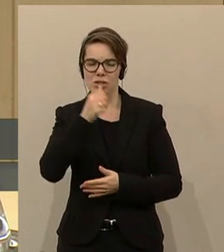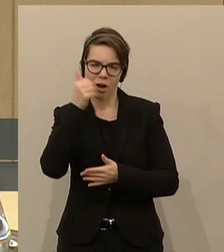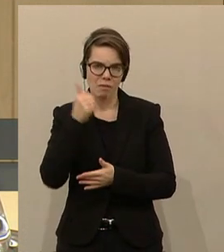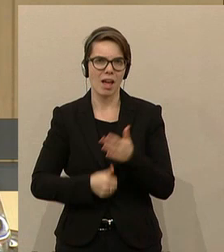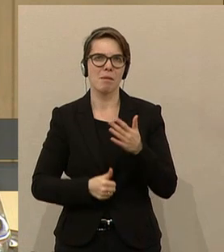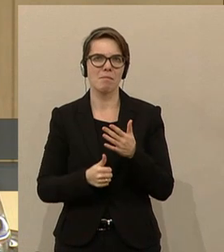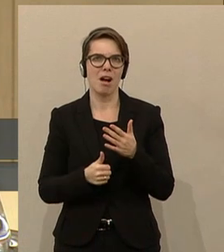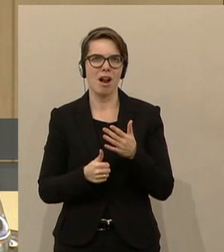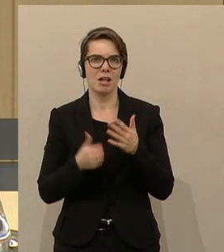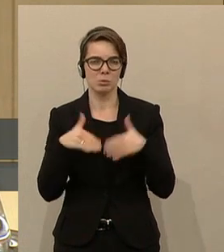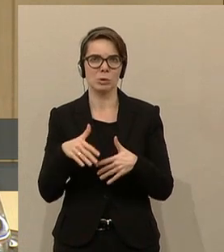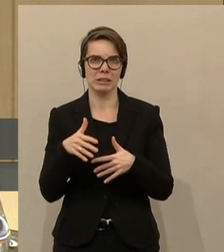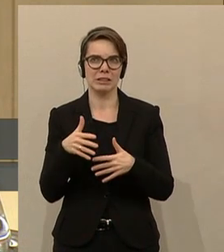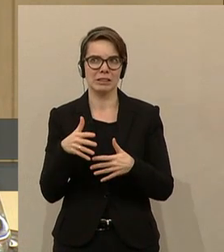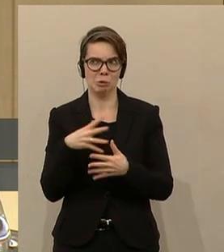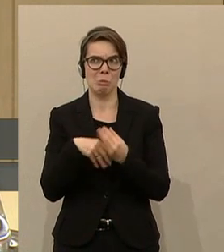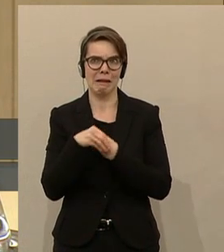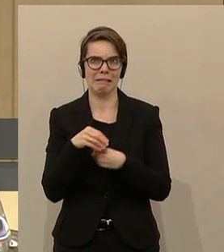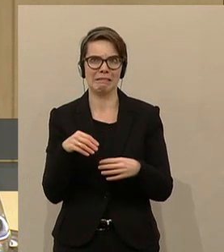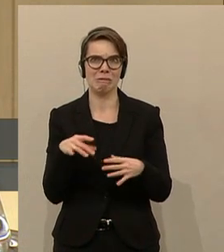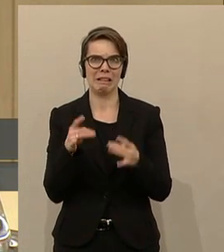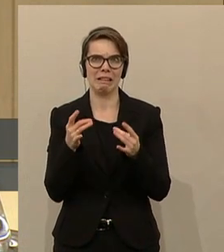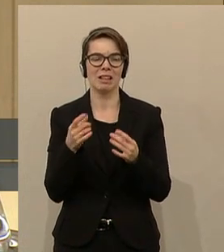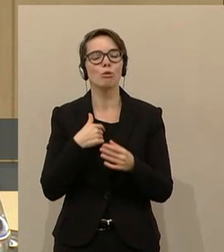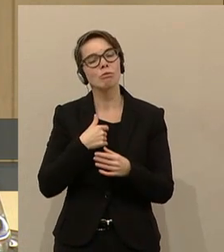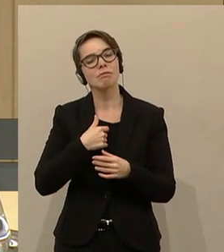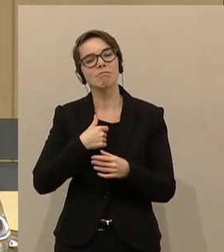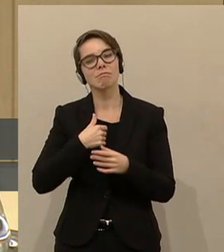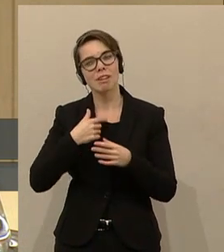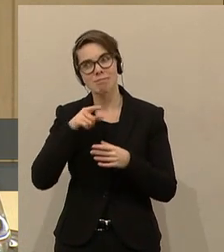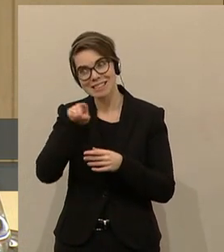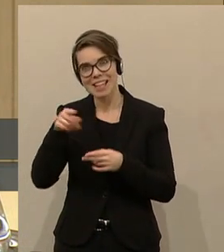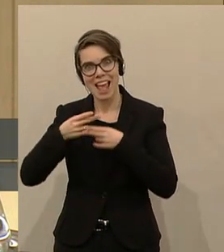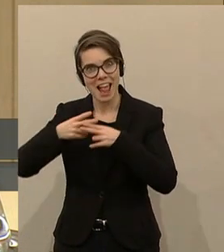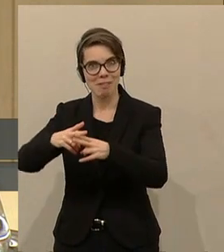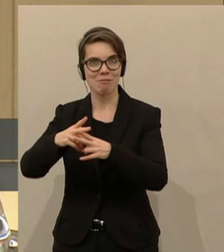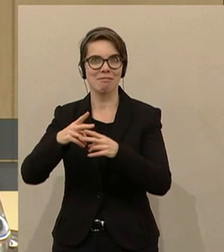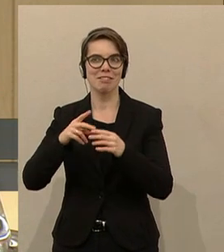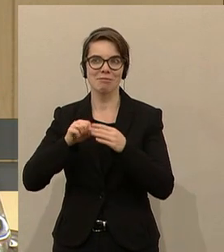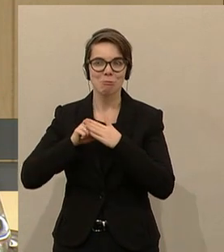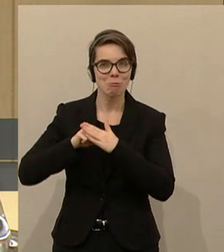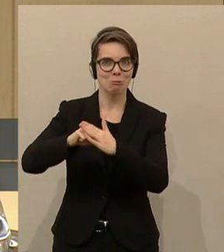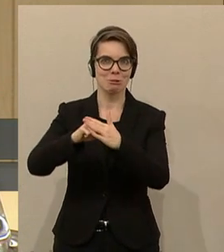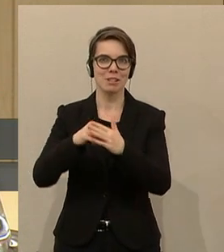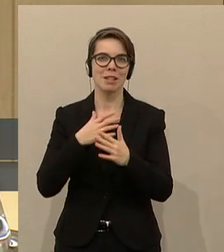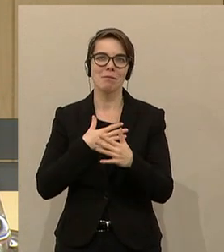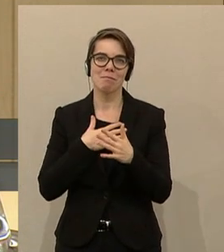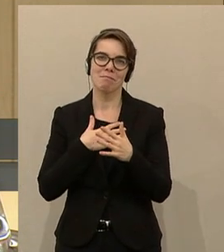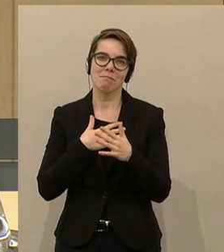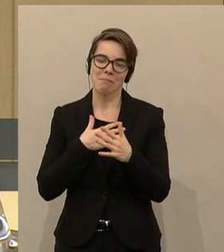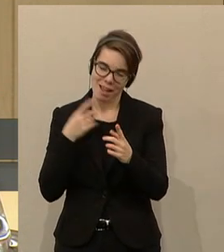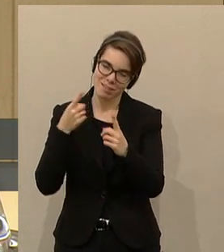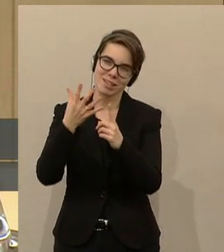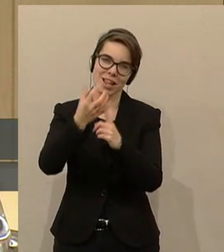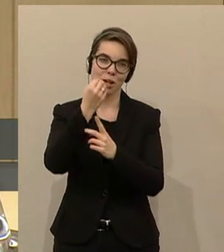können. Ihnen zu helfen und Sie dabei zu unterstützen, ist mein vorrangigstes Ziel. Und dafür werde